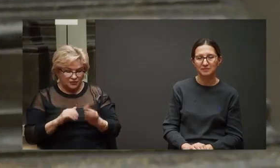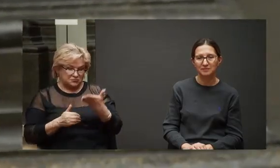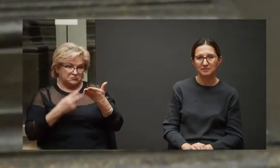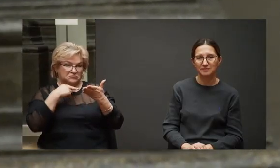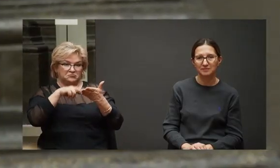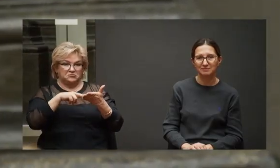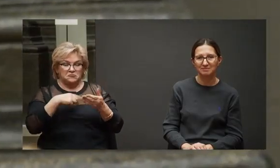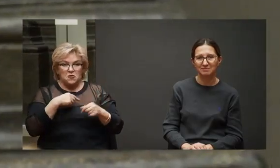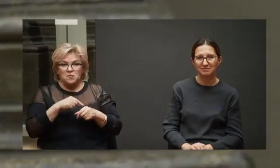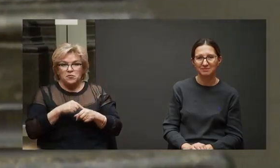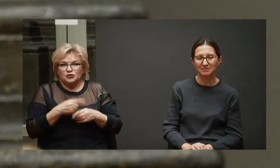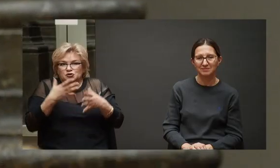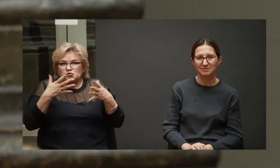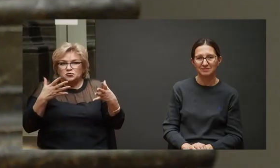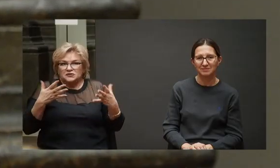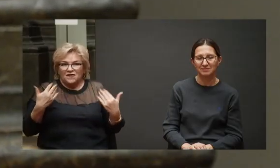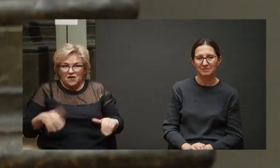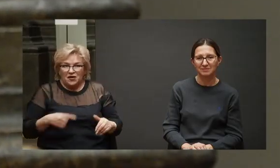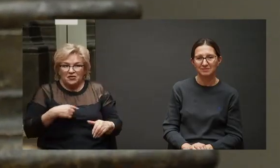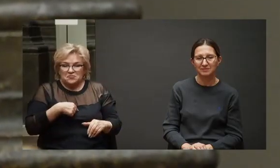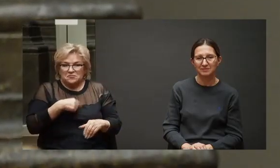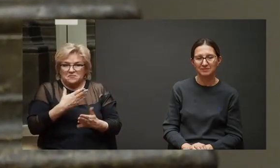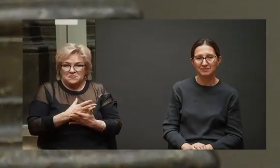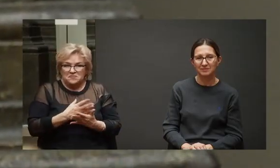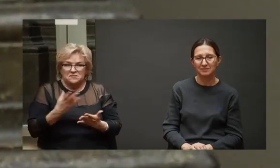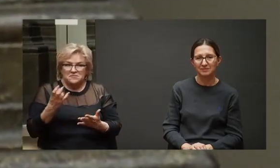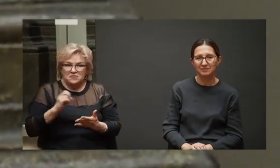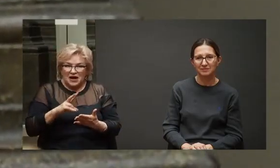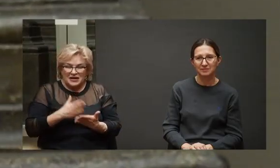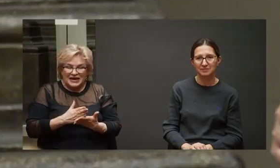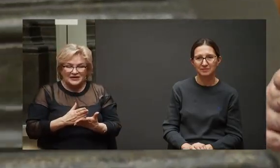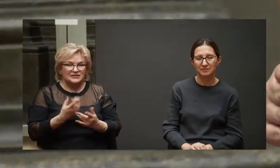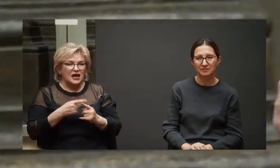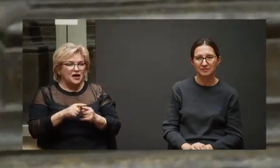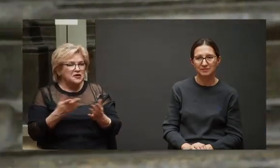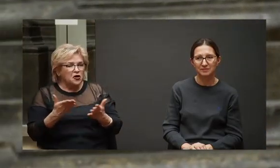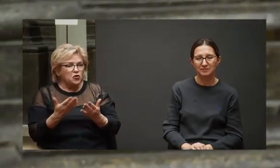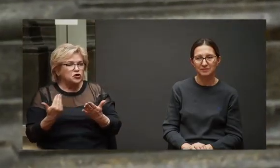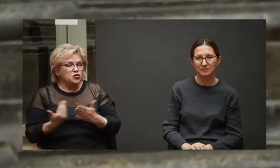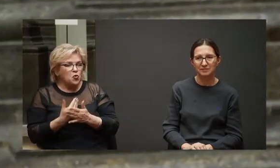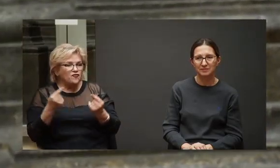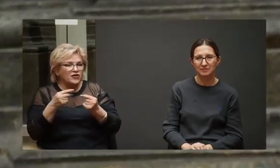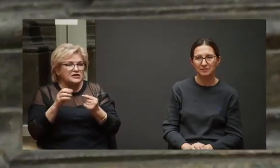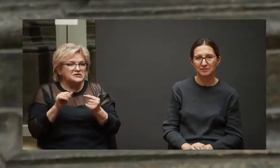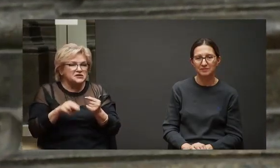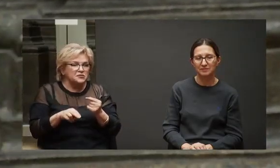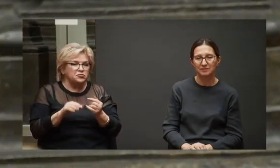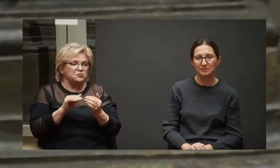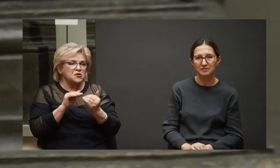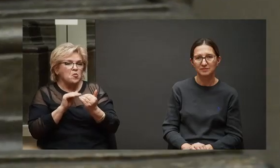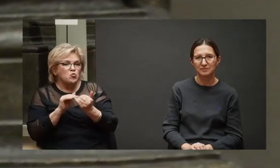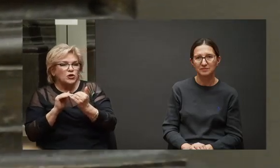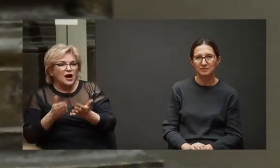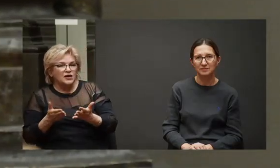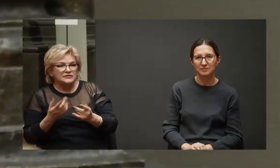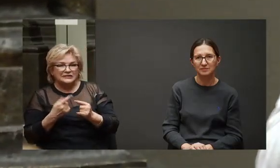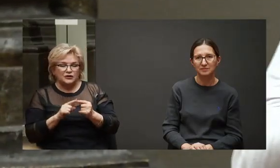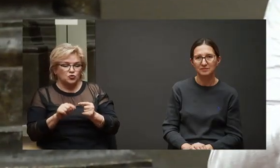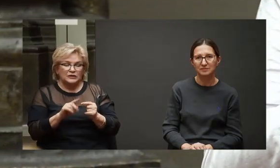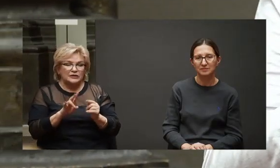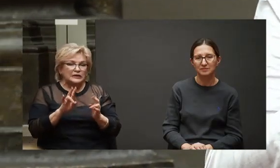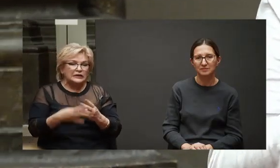как почувствовал. Что это, ну, как бы, просто это какой-то новый тип коммуникации, который не